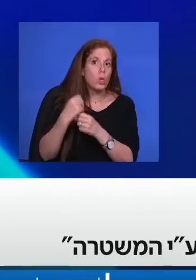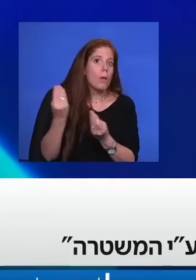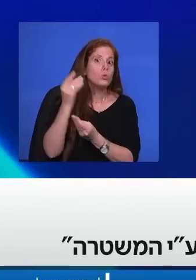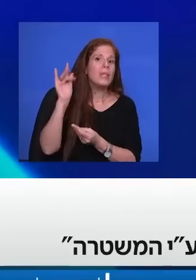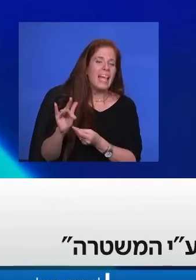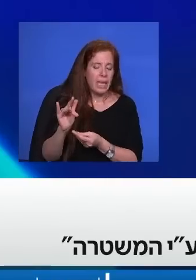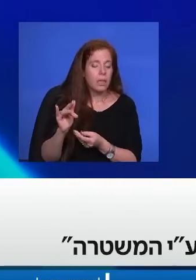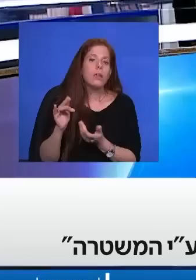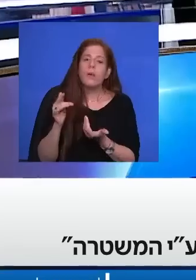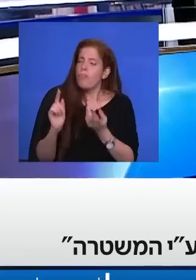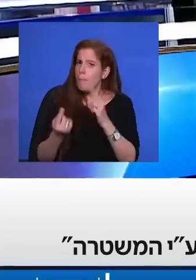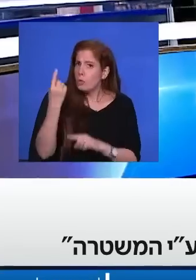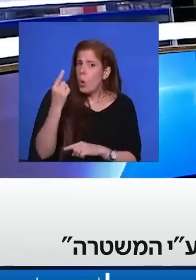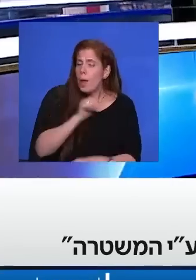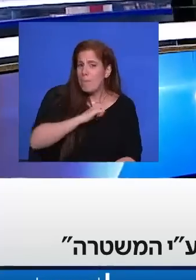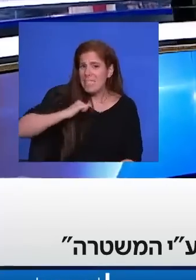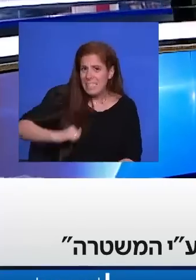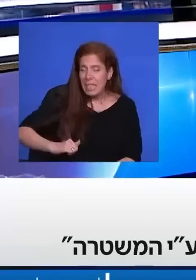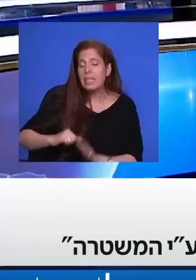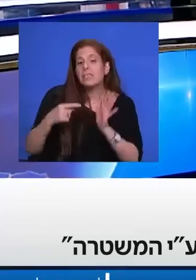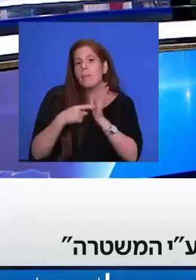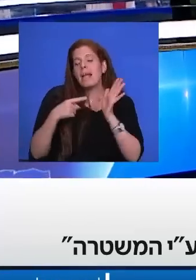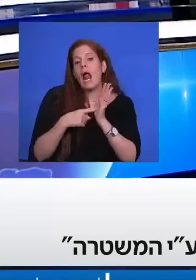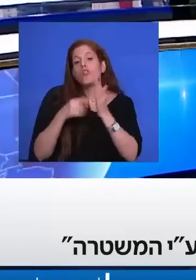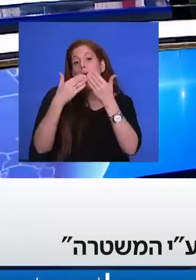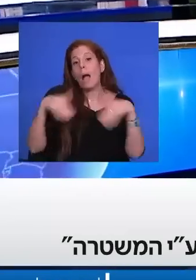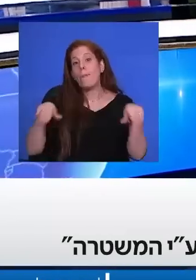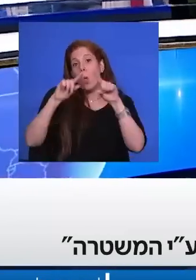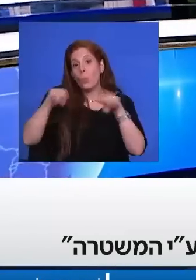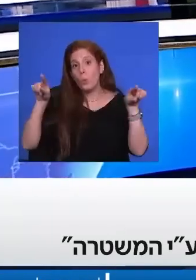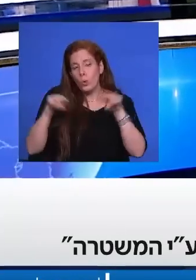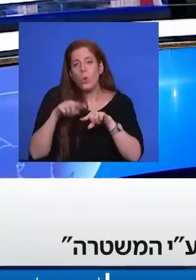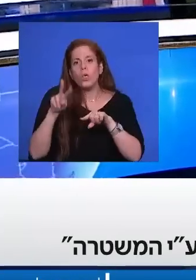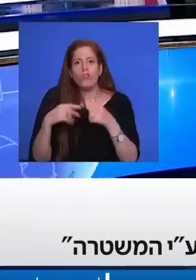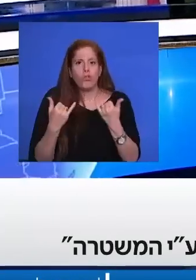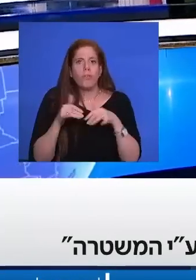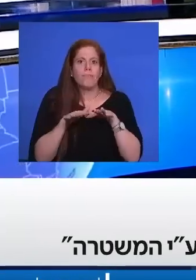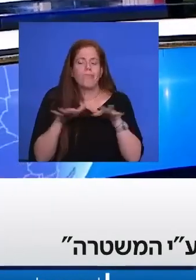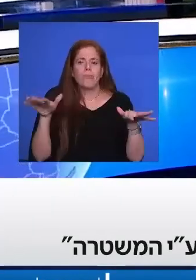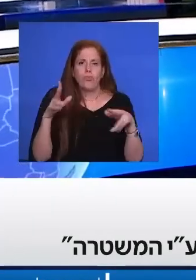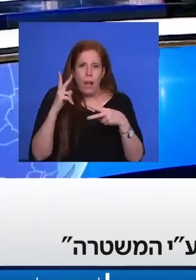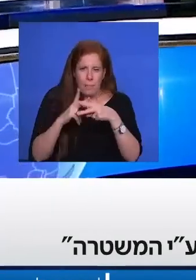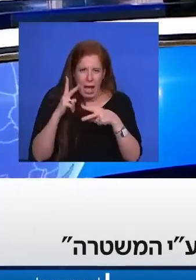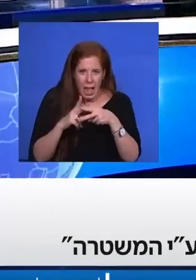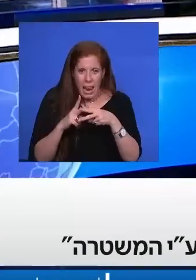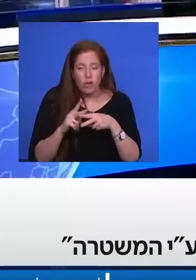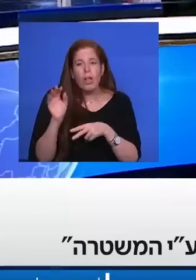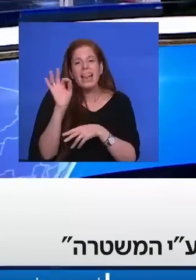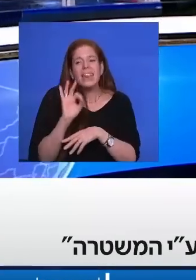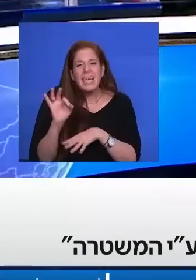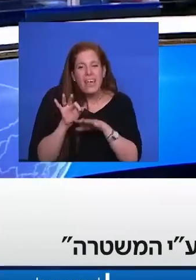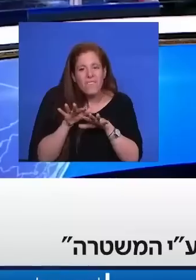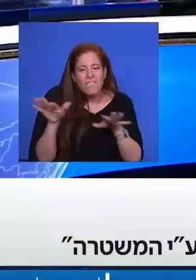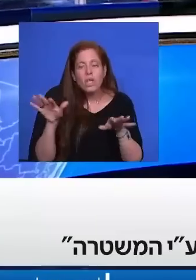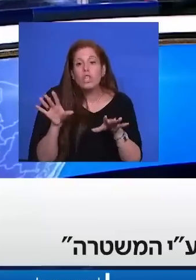בעצם בסין זה, מאחר וההגבלות הוסרו, יש הצף של מחלה, הצף של נגיף